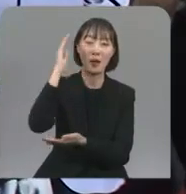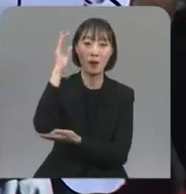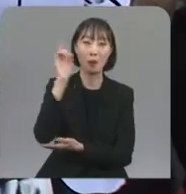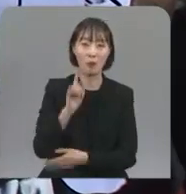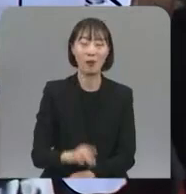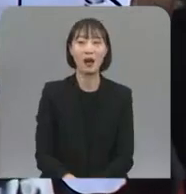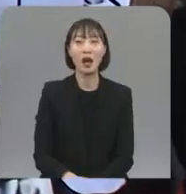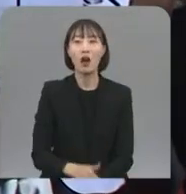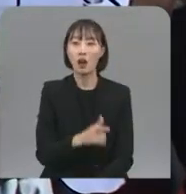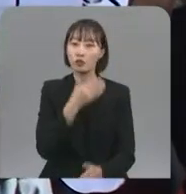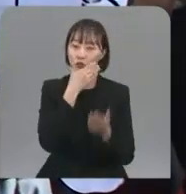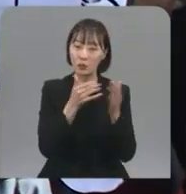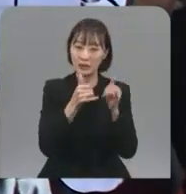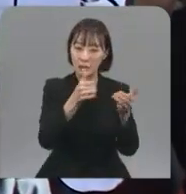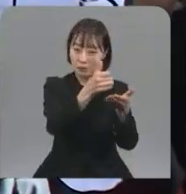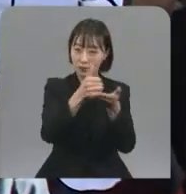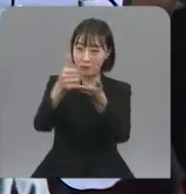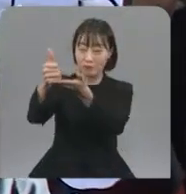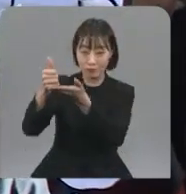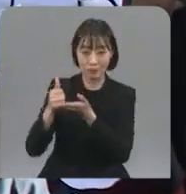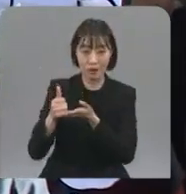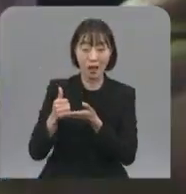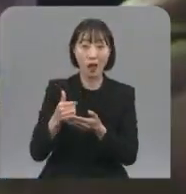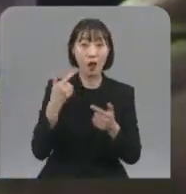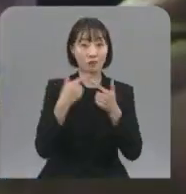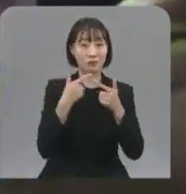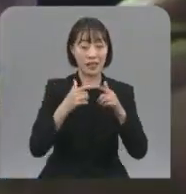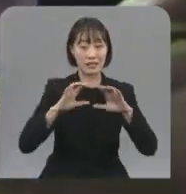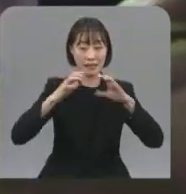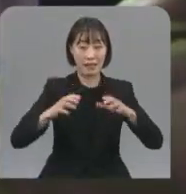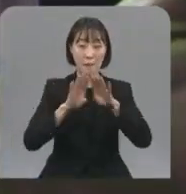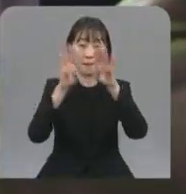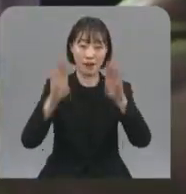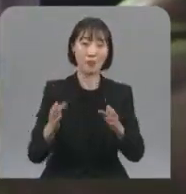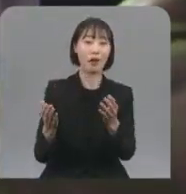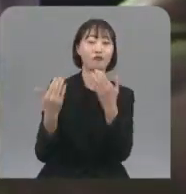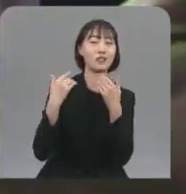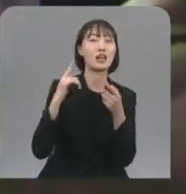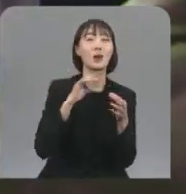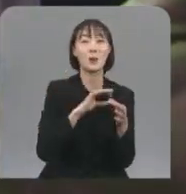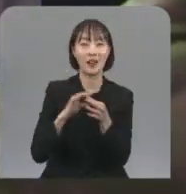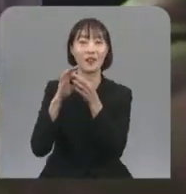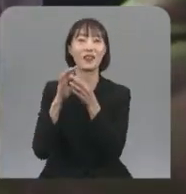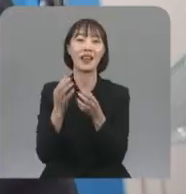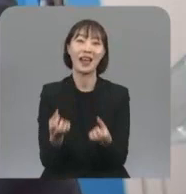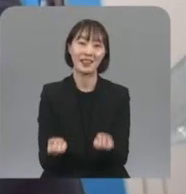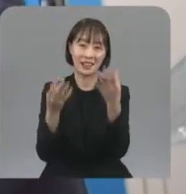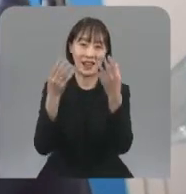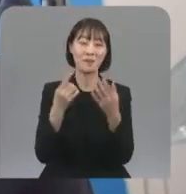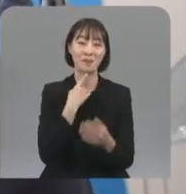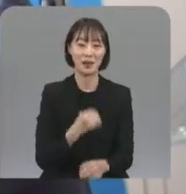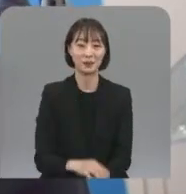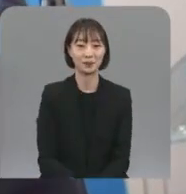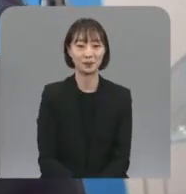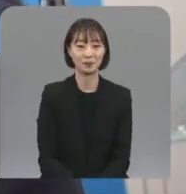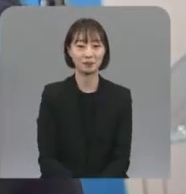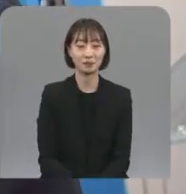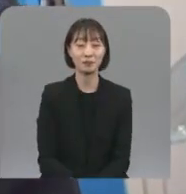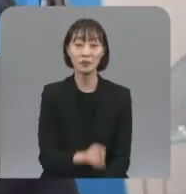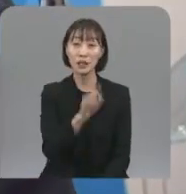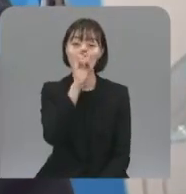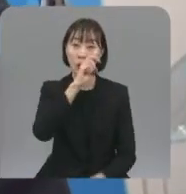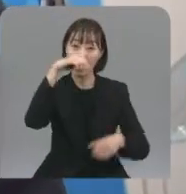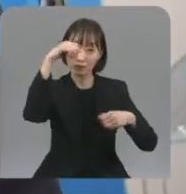universelle 2030 à boussana le vice-président du réseau sud-coréen de télévision kingdockchain a expliqué